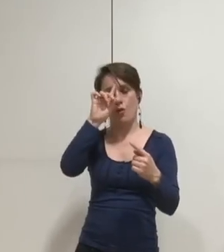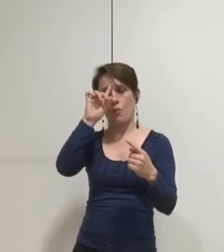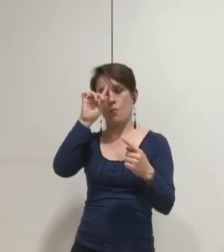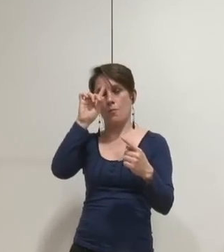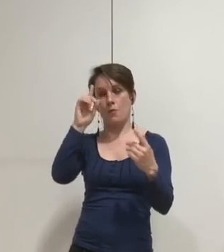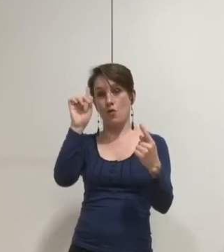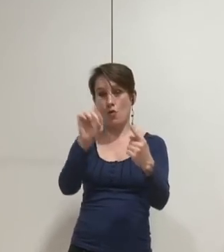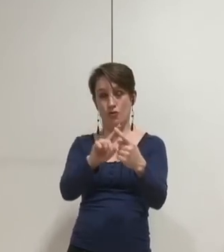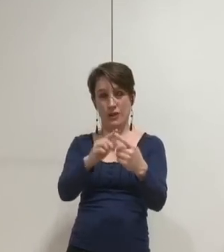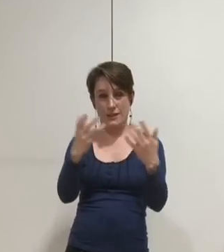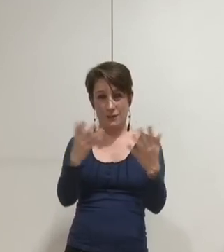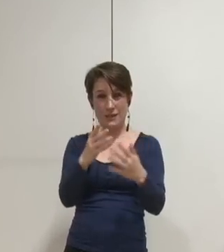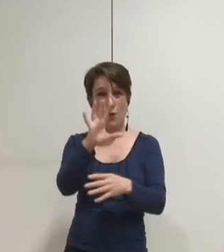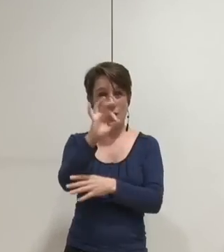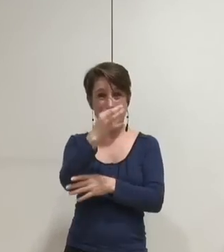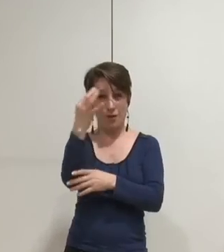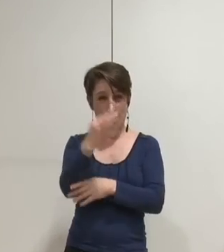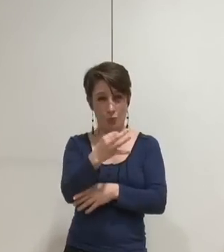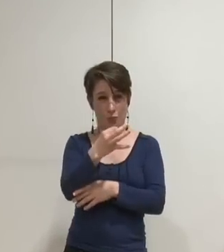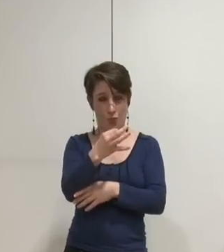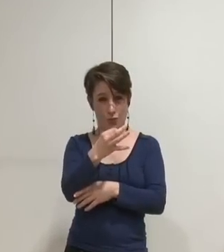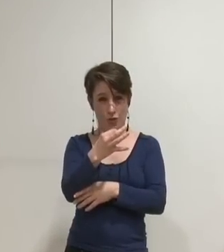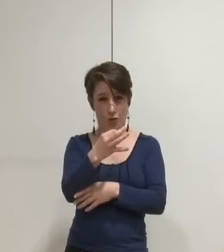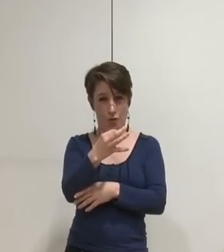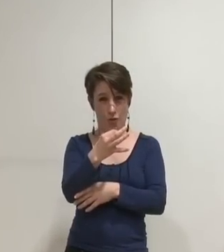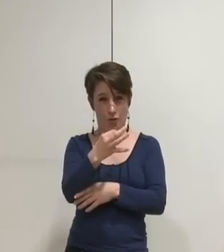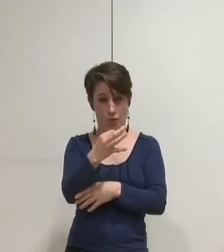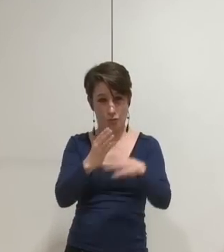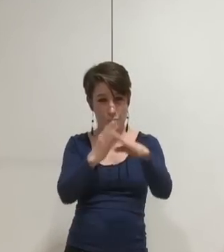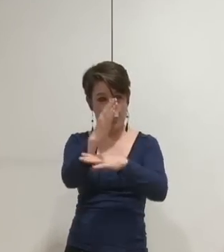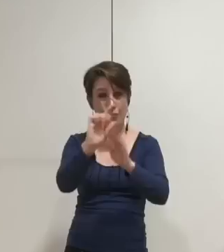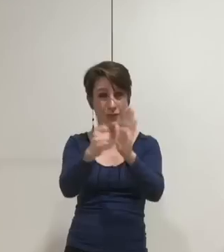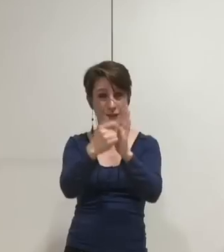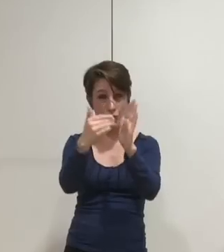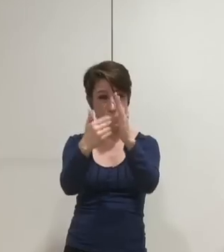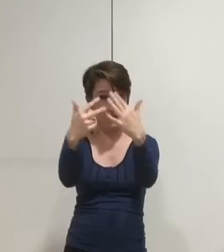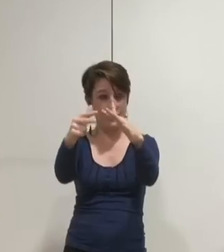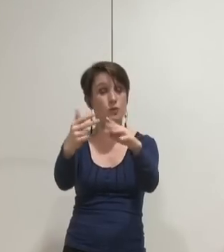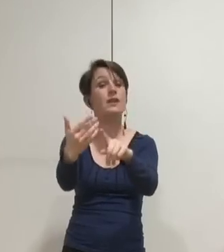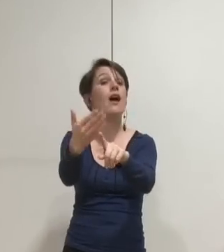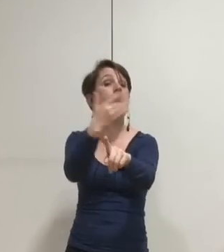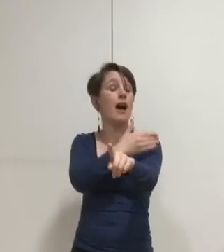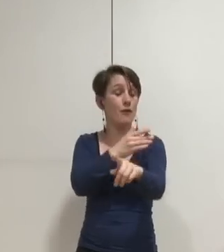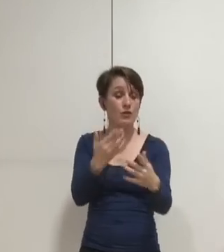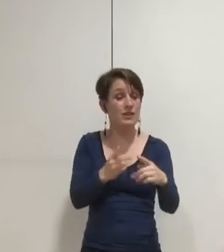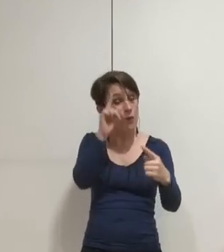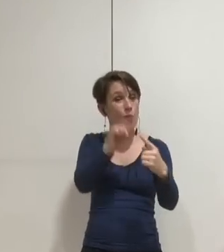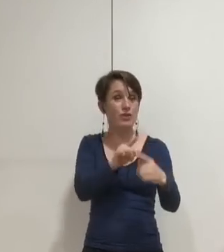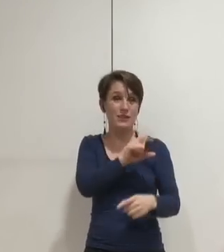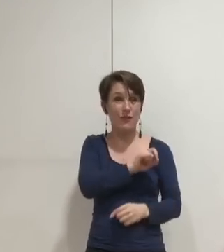PDA à hauteur de 50 % en 2018 qui était jusqu'à présent à hauteur de 27